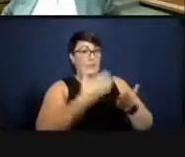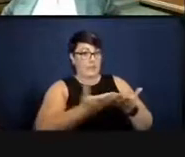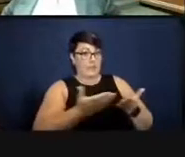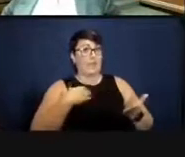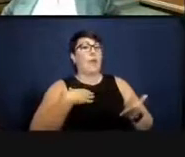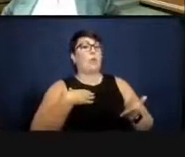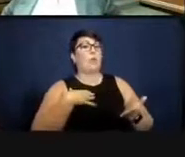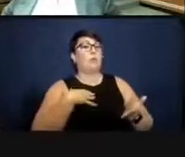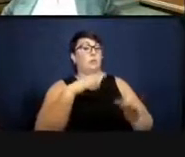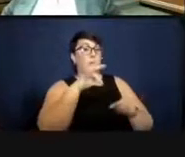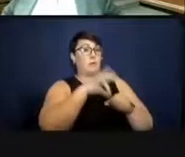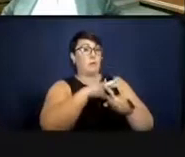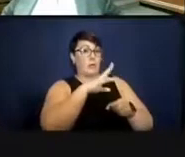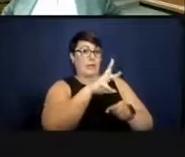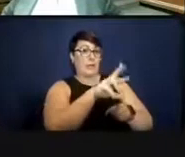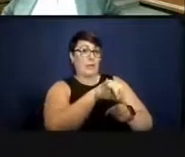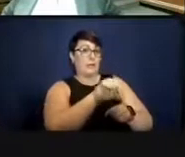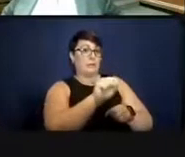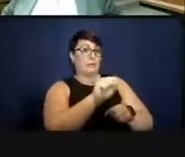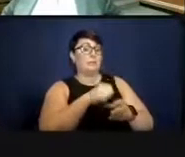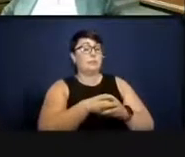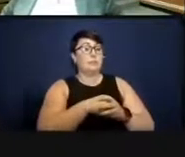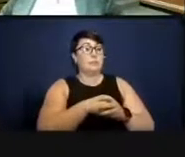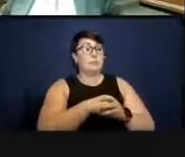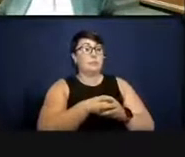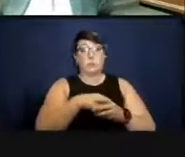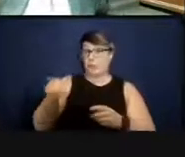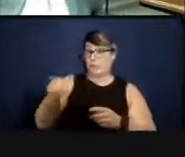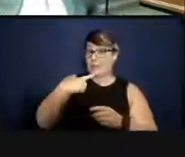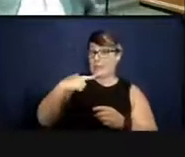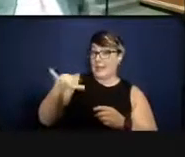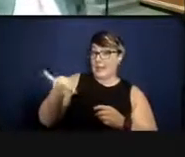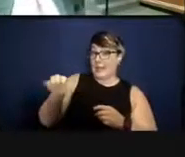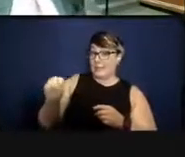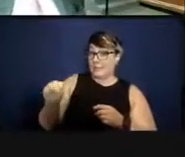Kwa kuwa ni jambo muhimu sana, nitasema ndiyo.